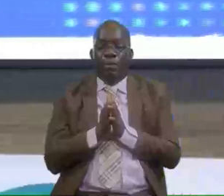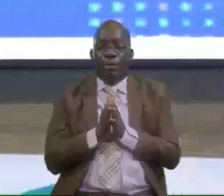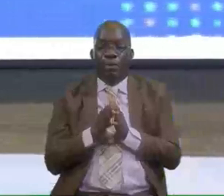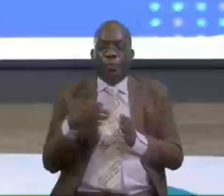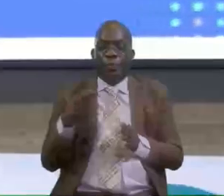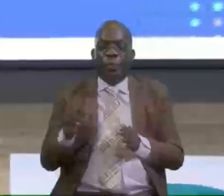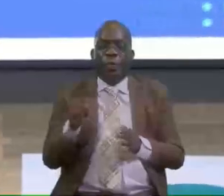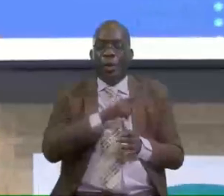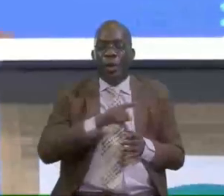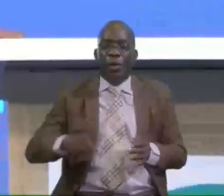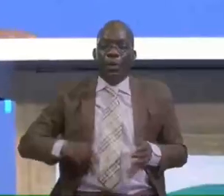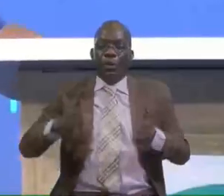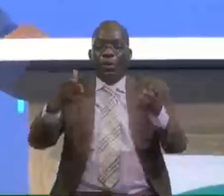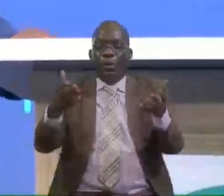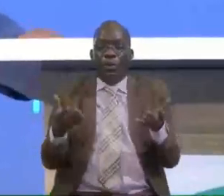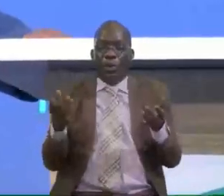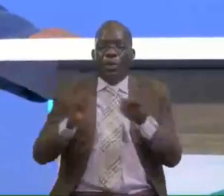Le Seigneur veut ôter